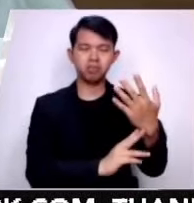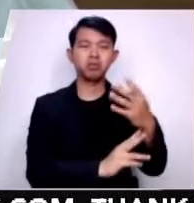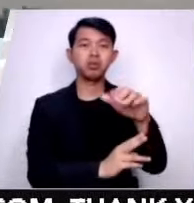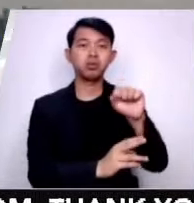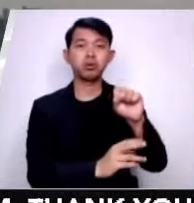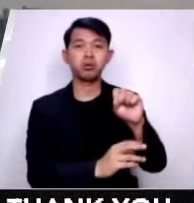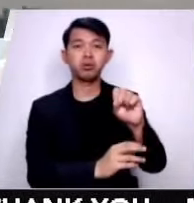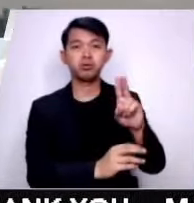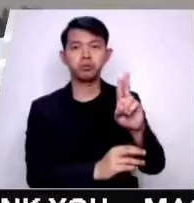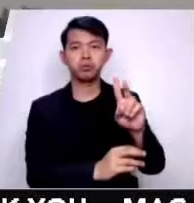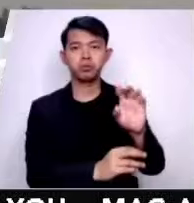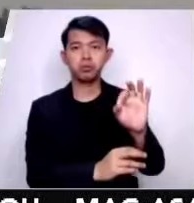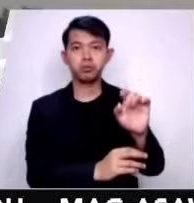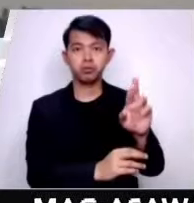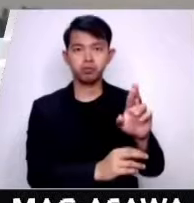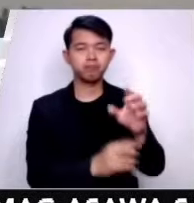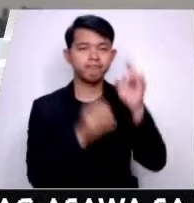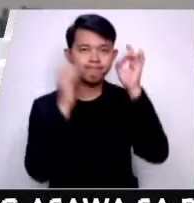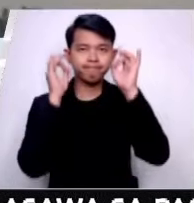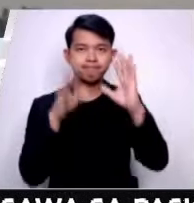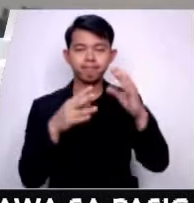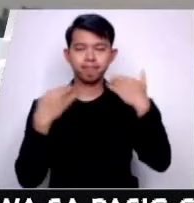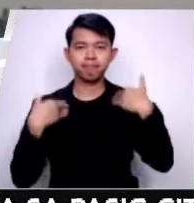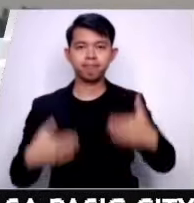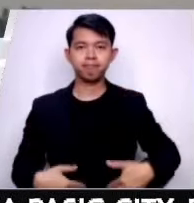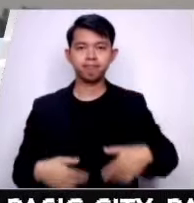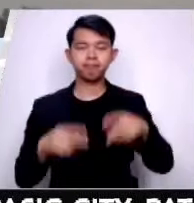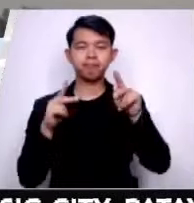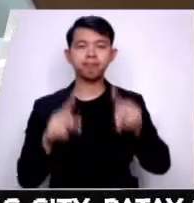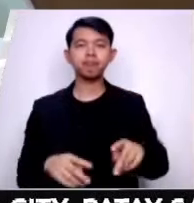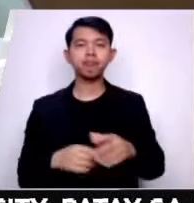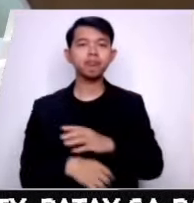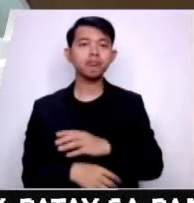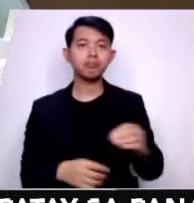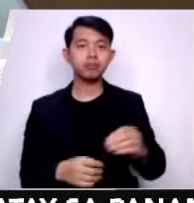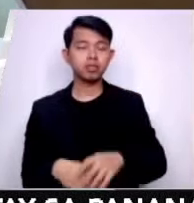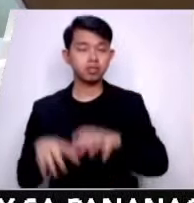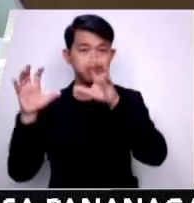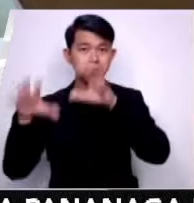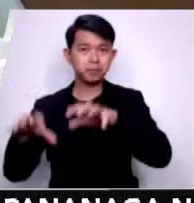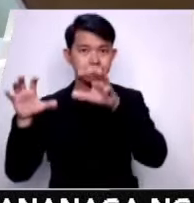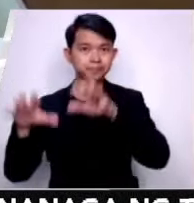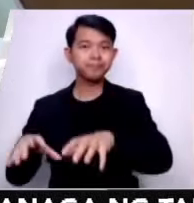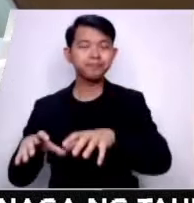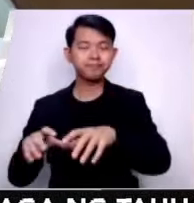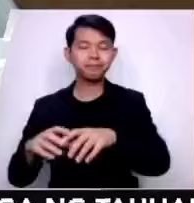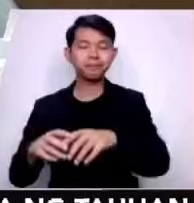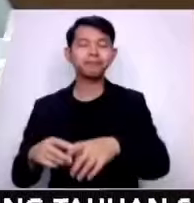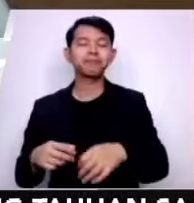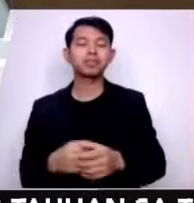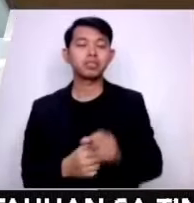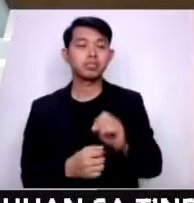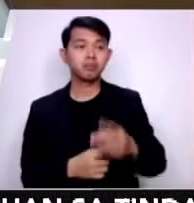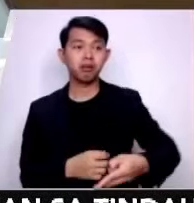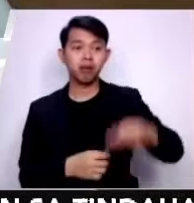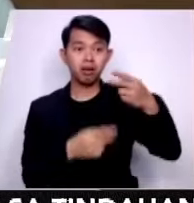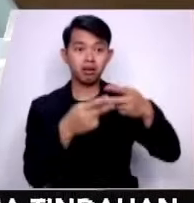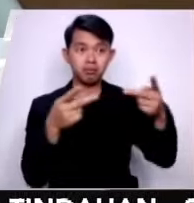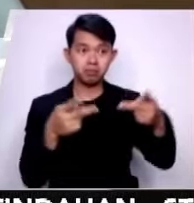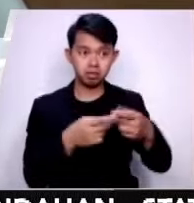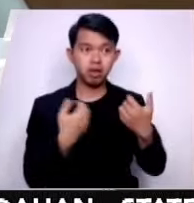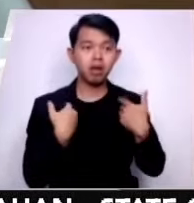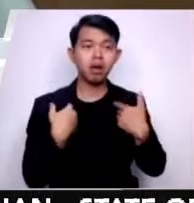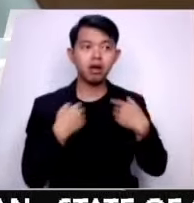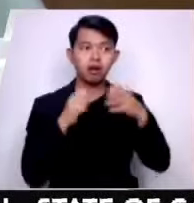abo. Isa ring banta ang pagbuhos ng ulan sa bahagi ng bulkan. Kung nasa dalisdis sila sa mataas na lugar at doon ang ulan, pwedeng